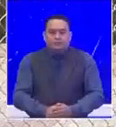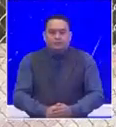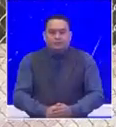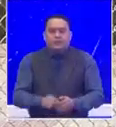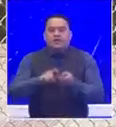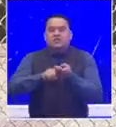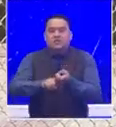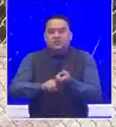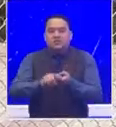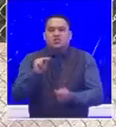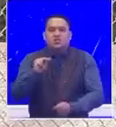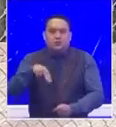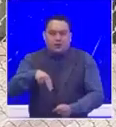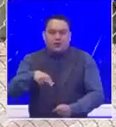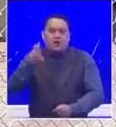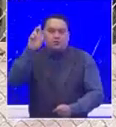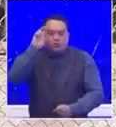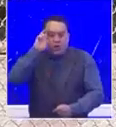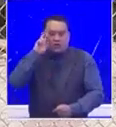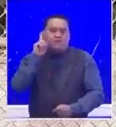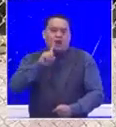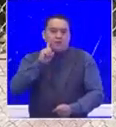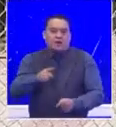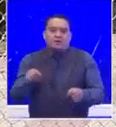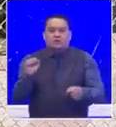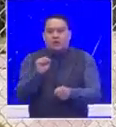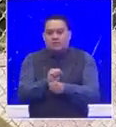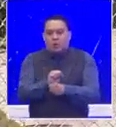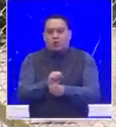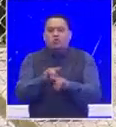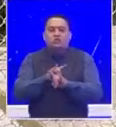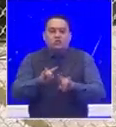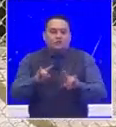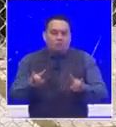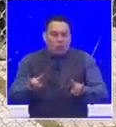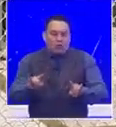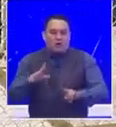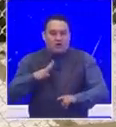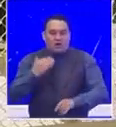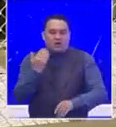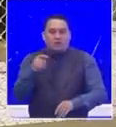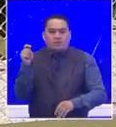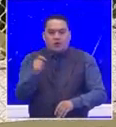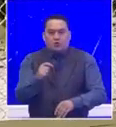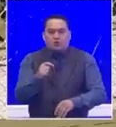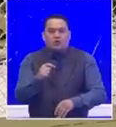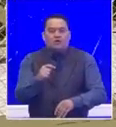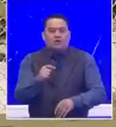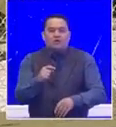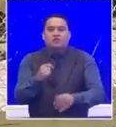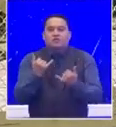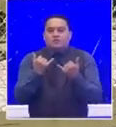В связи с эпидемиологической ситуацией в стране временно приостановлена деятельность дошкольных учреждений, однако их посещение не возбраняется.